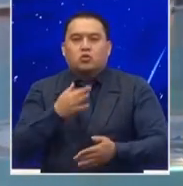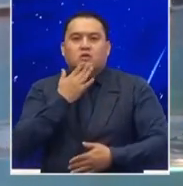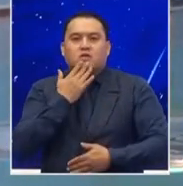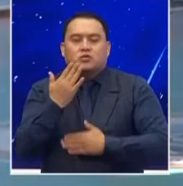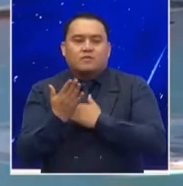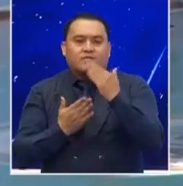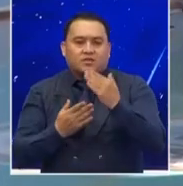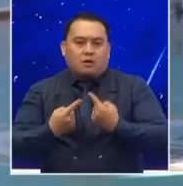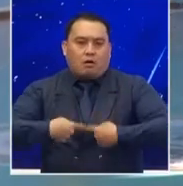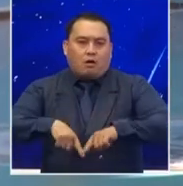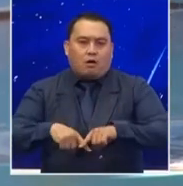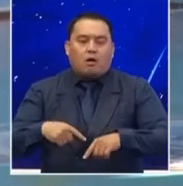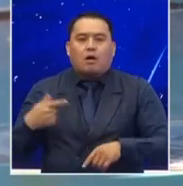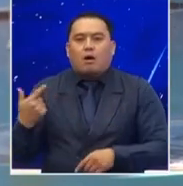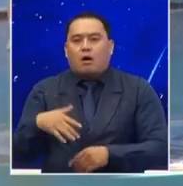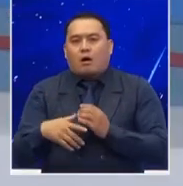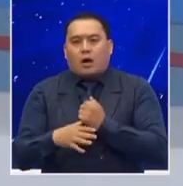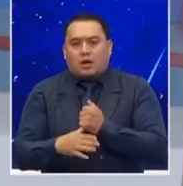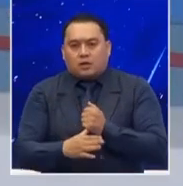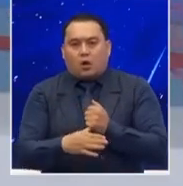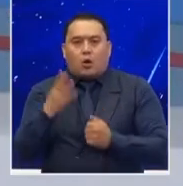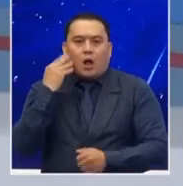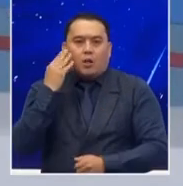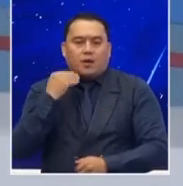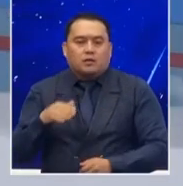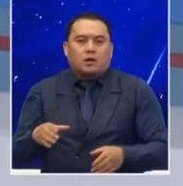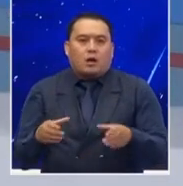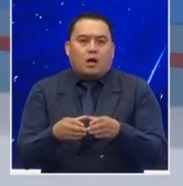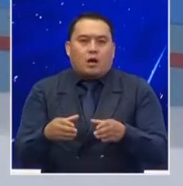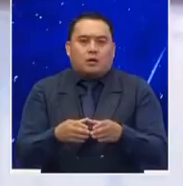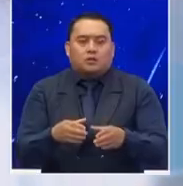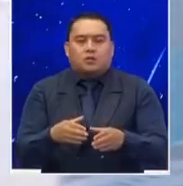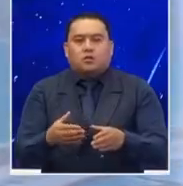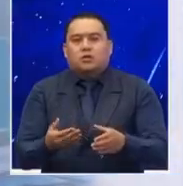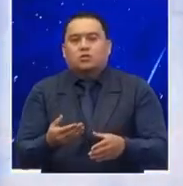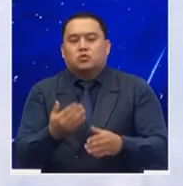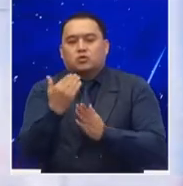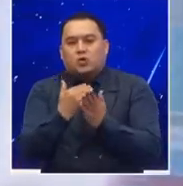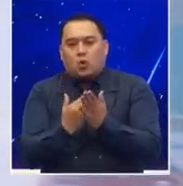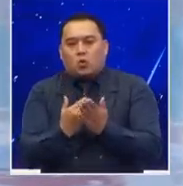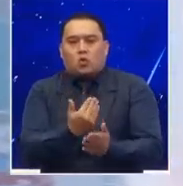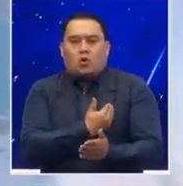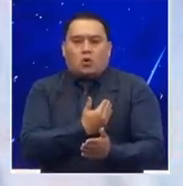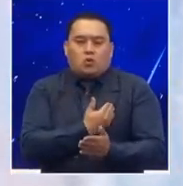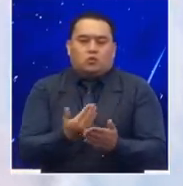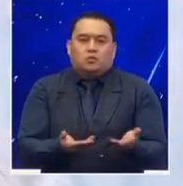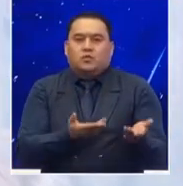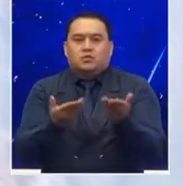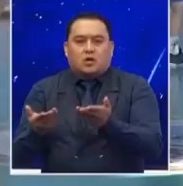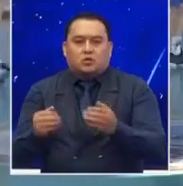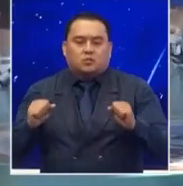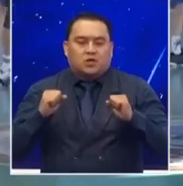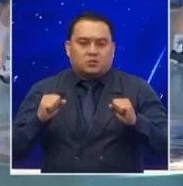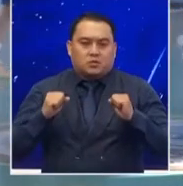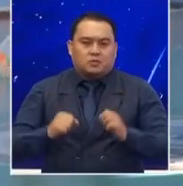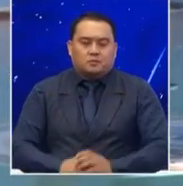өнер көрсететін Атырау, Алматы қаласының баскетбол клубтары жерлестерімізді өз ұжымы тізімінен көргісі келетіндігін мәлімдеген. Жарқын